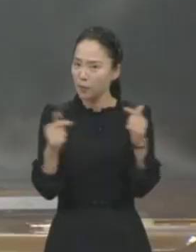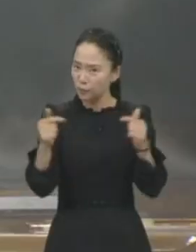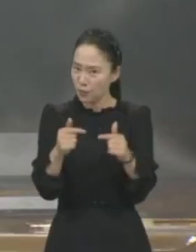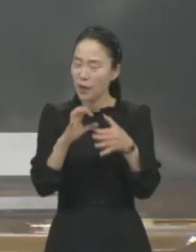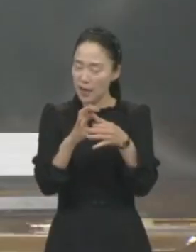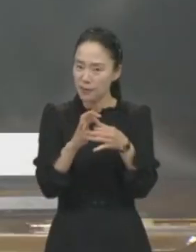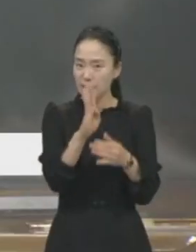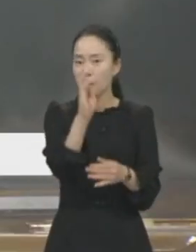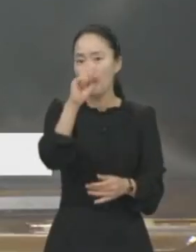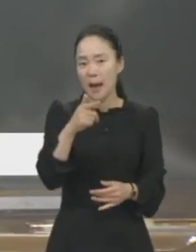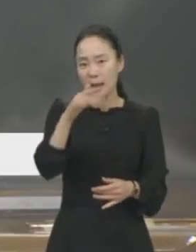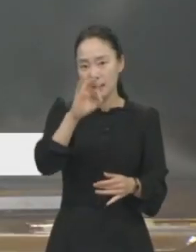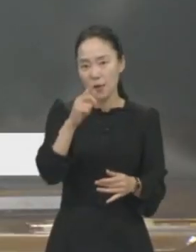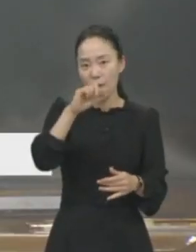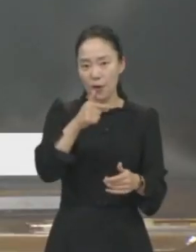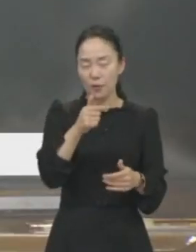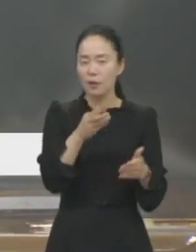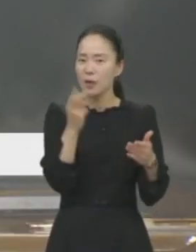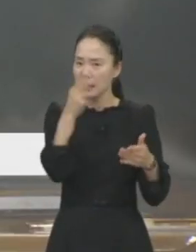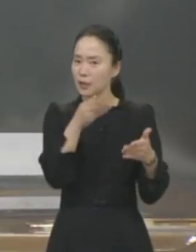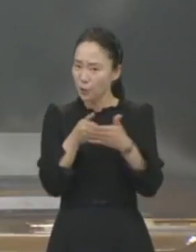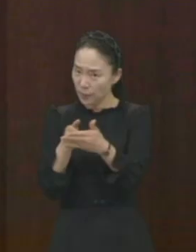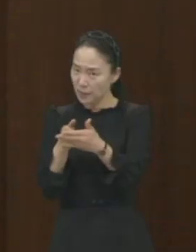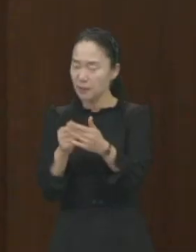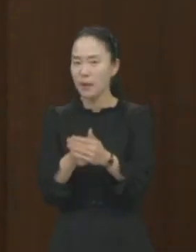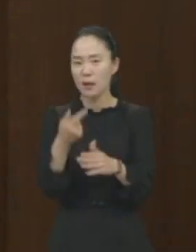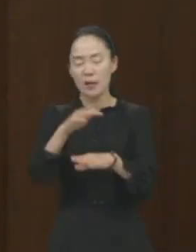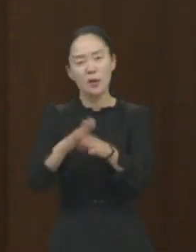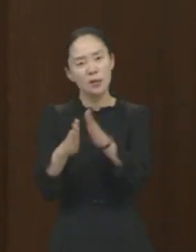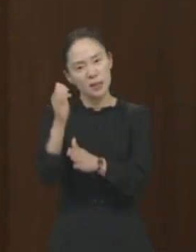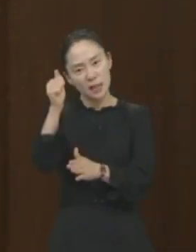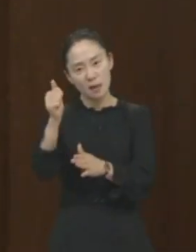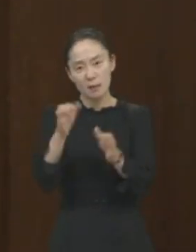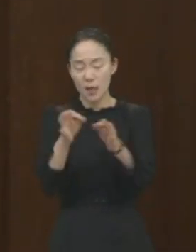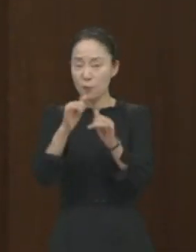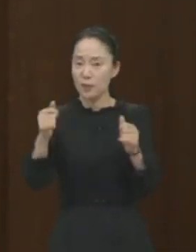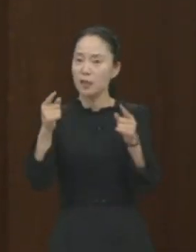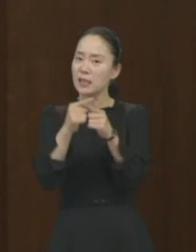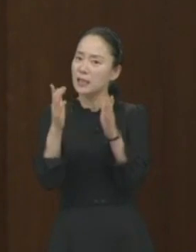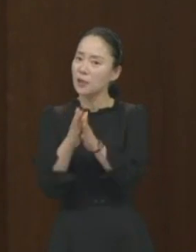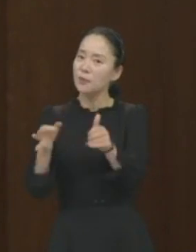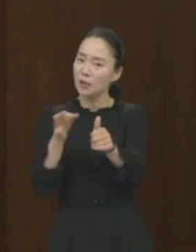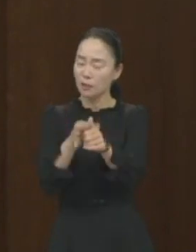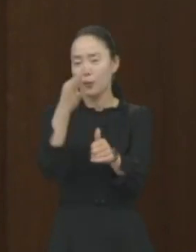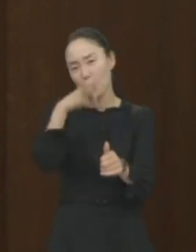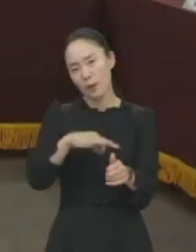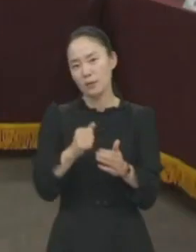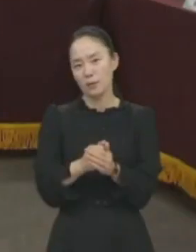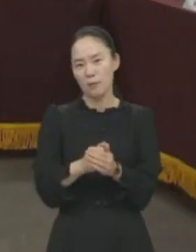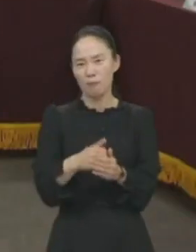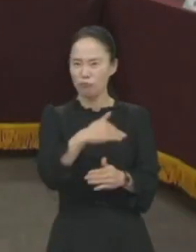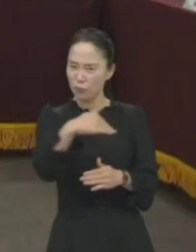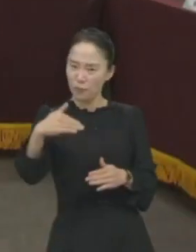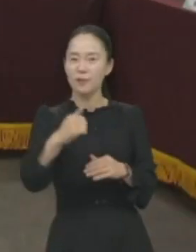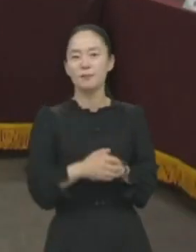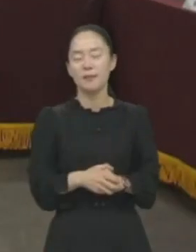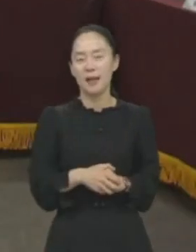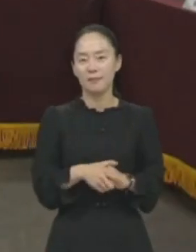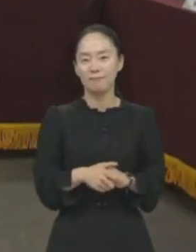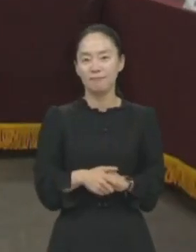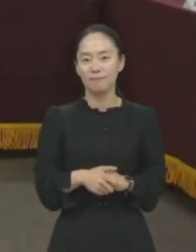박정현 당선인이 재고를 요청했지만 이 시장은 소상공인들에게 직접 지원하는 게 더 효과적이라며 선을